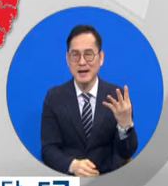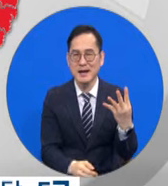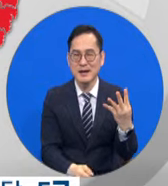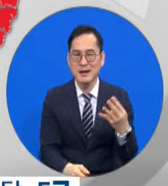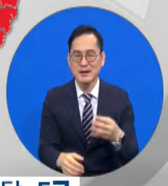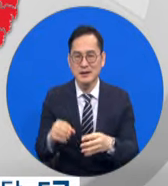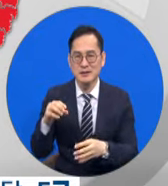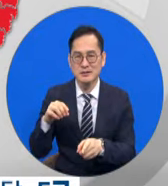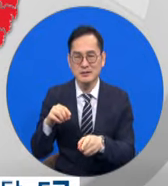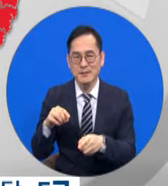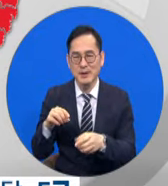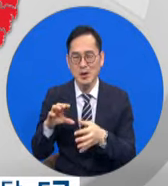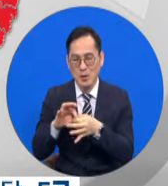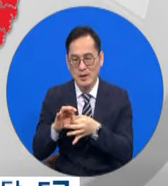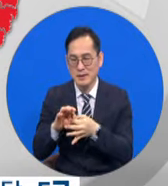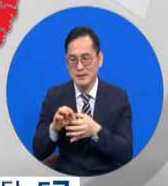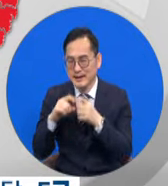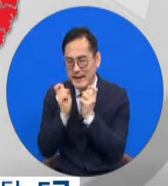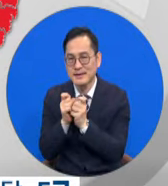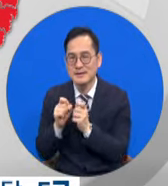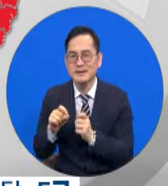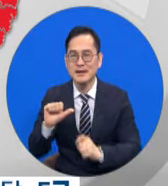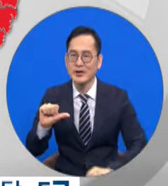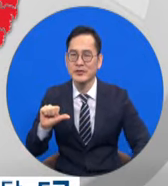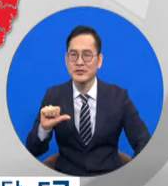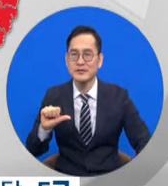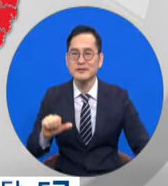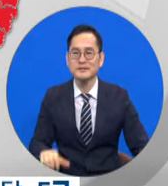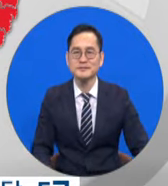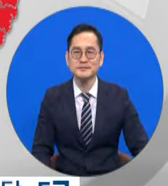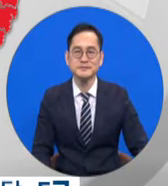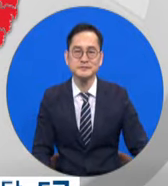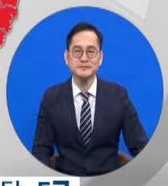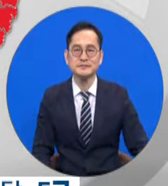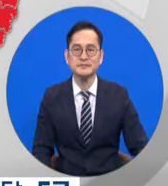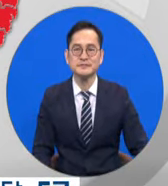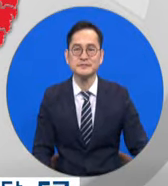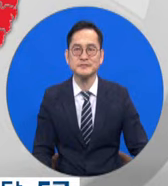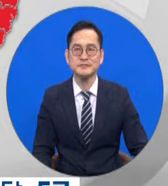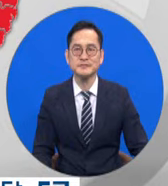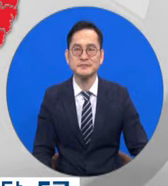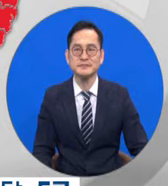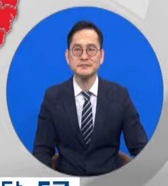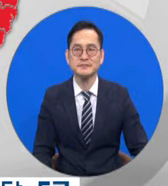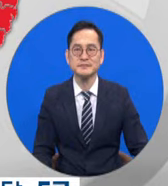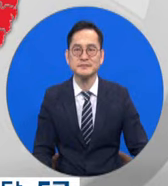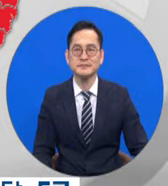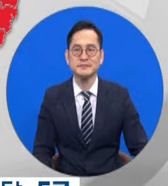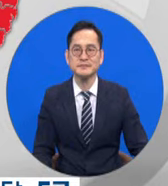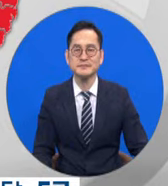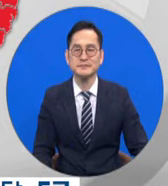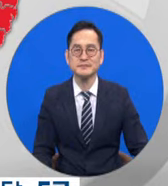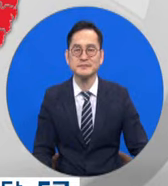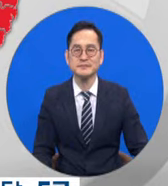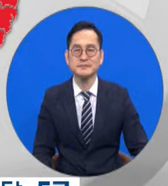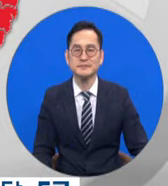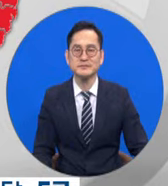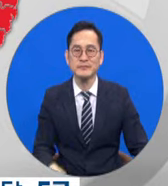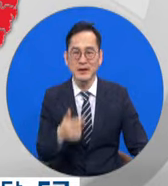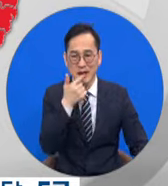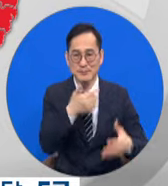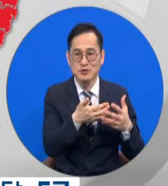5석이 당선이 됐는데요. 지도를 보시면 알겠지만 민주당과 당시